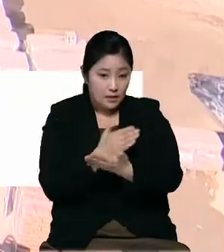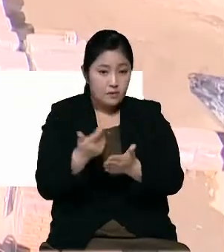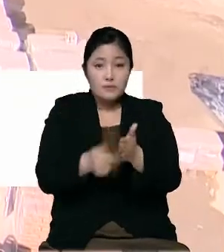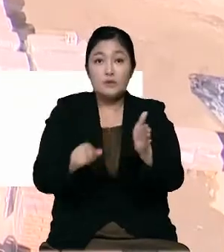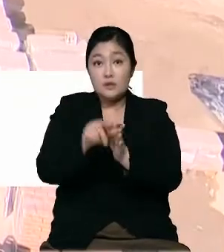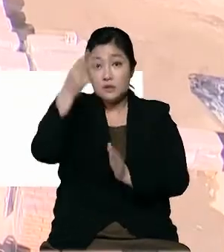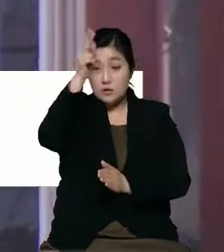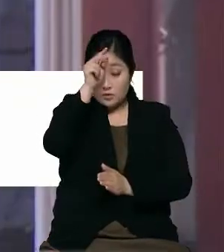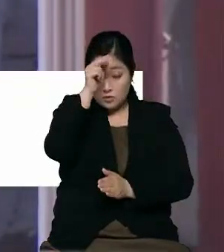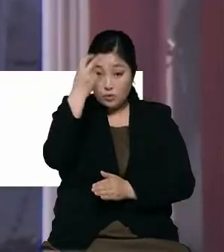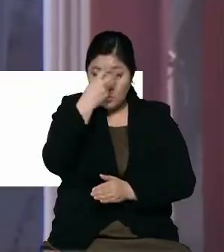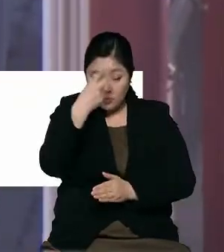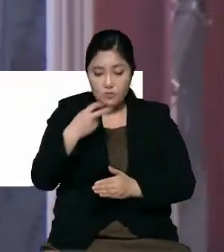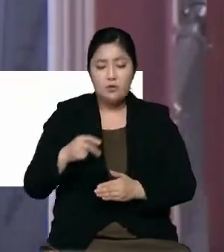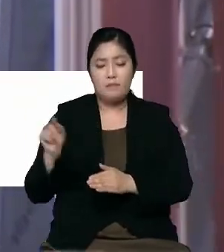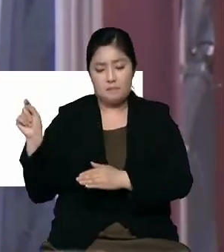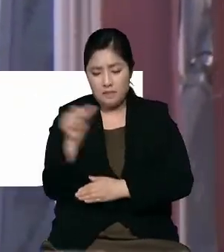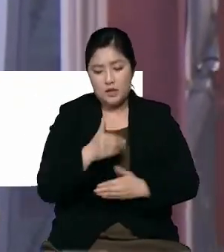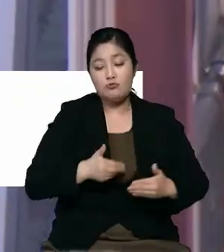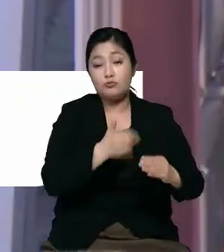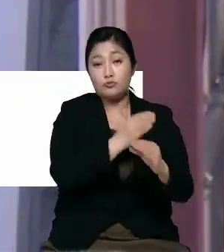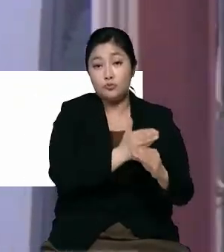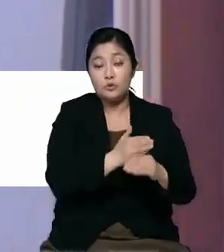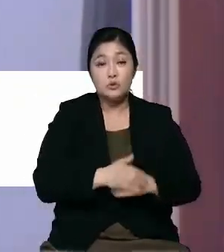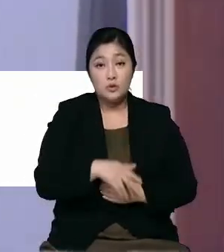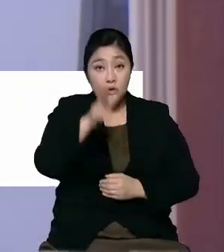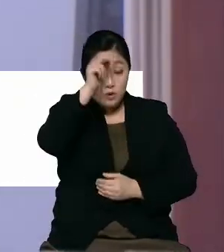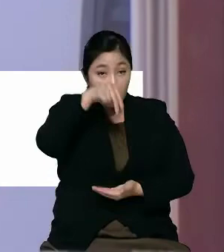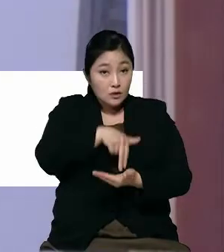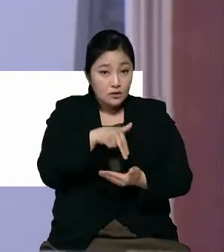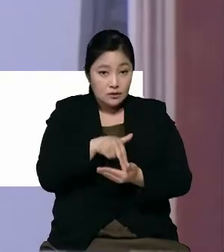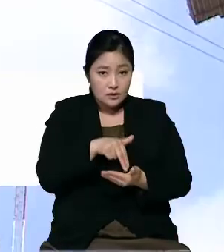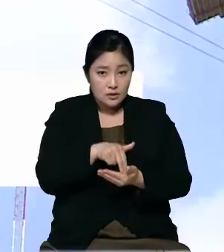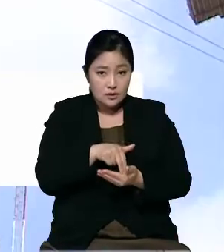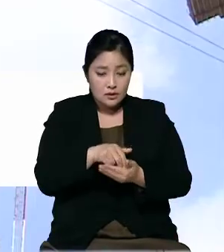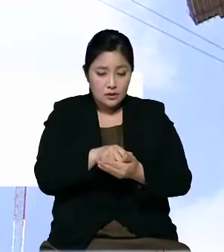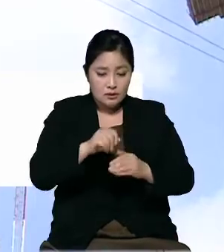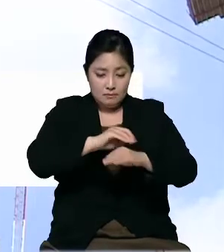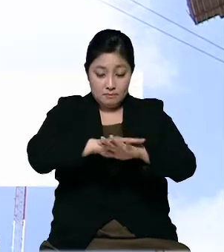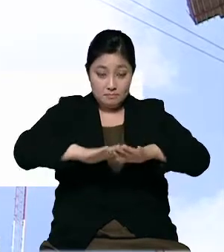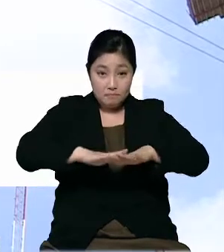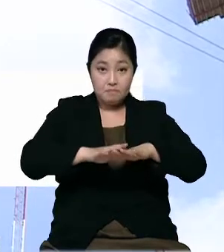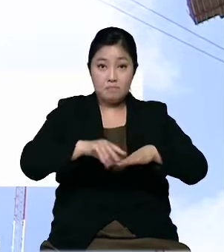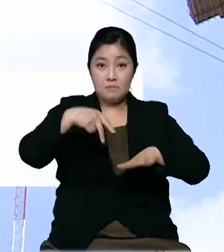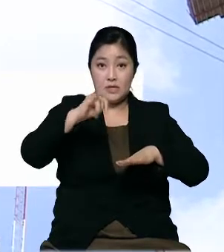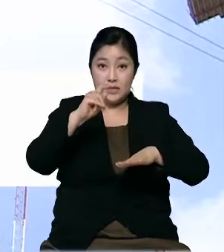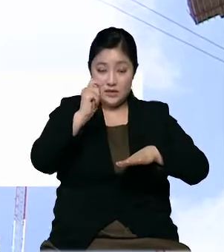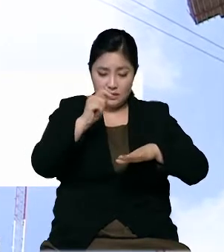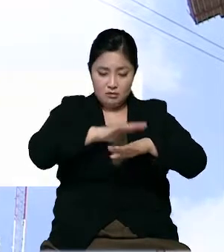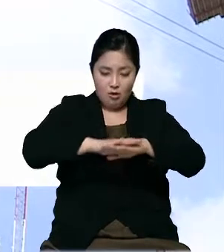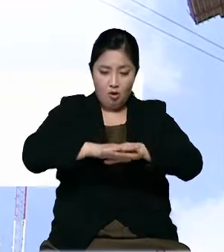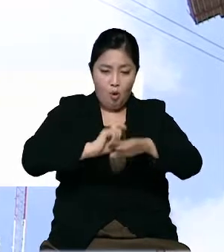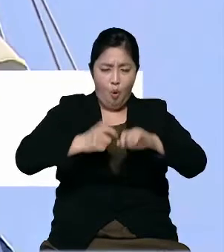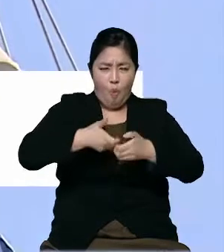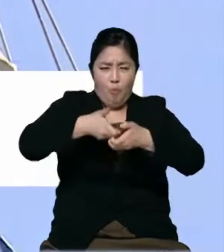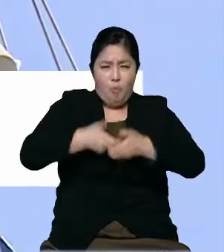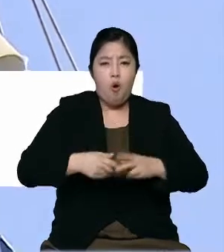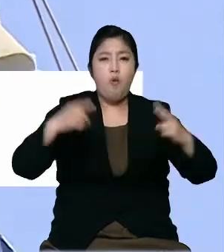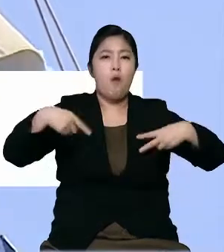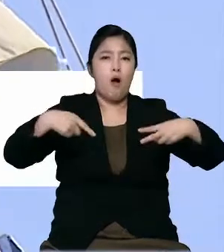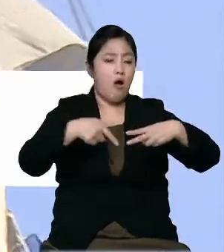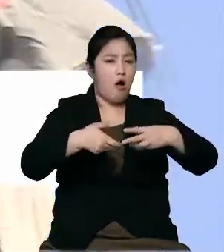가려내기 위한 경찰 수사도 한창입니다. 경찰은 피트층 바닥에 설계 하중보다 두 배 많은